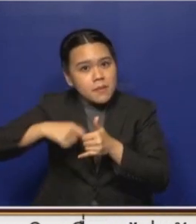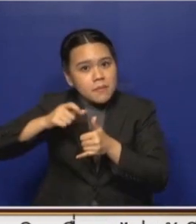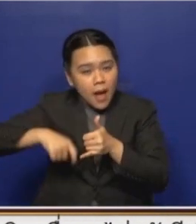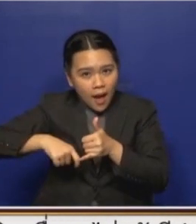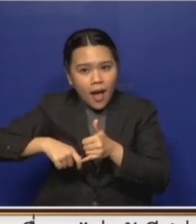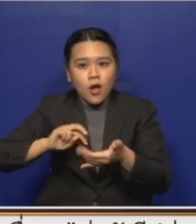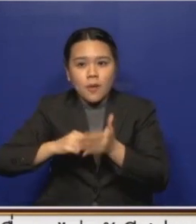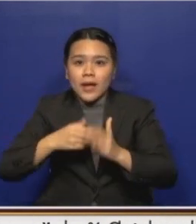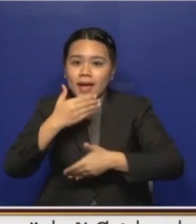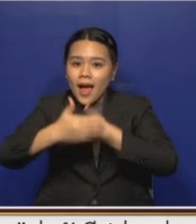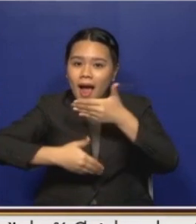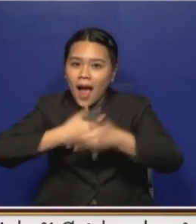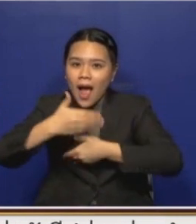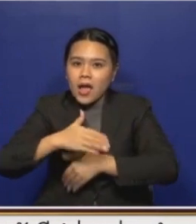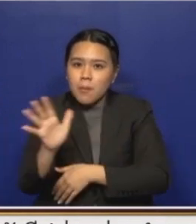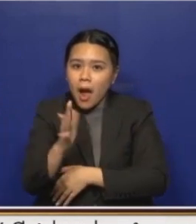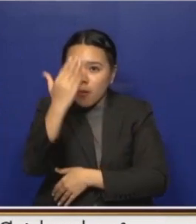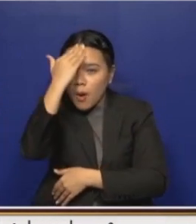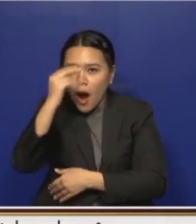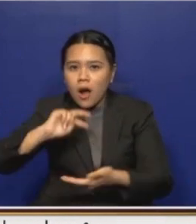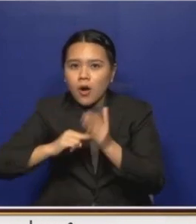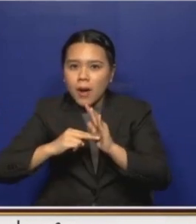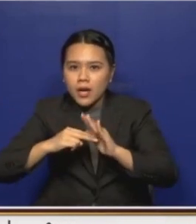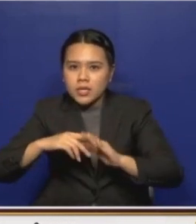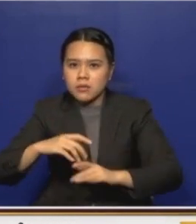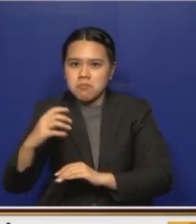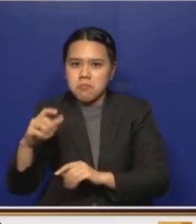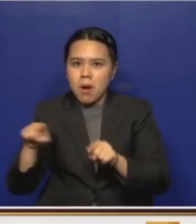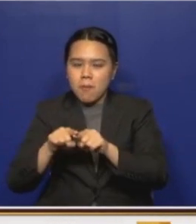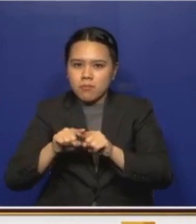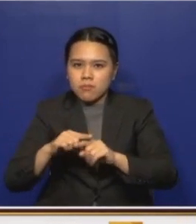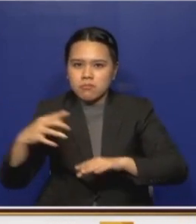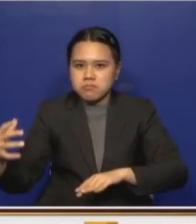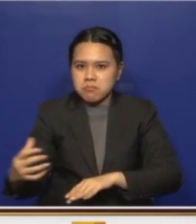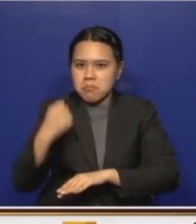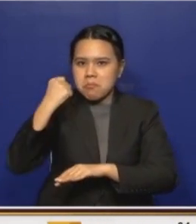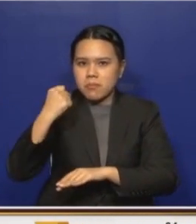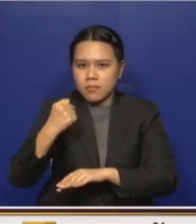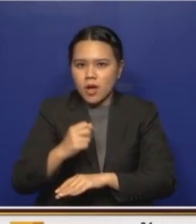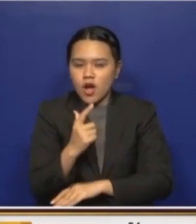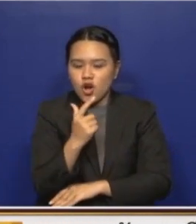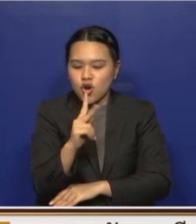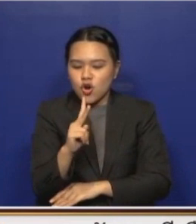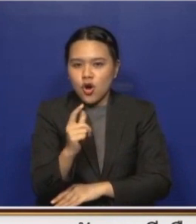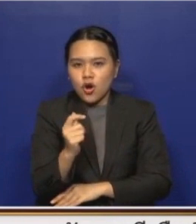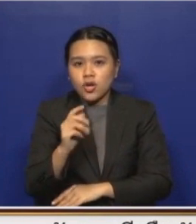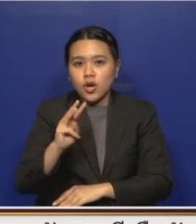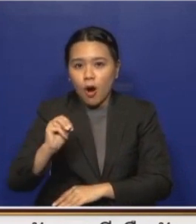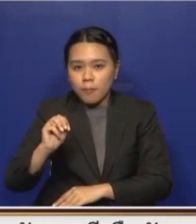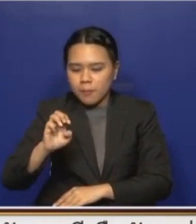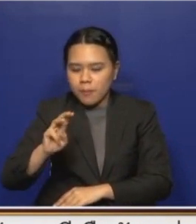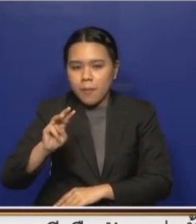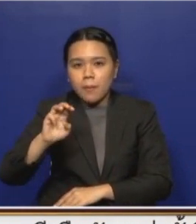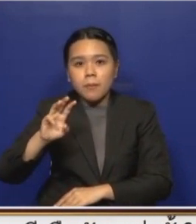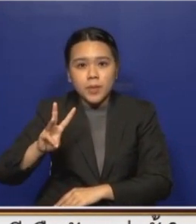กคอมมิวนิสต์ประเทศข้างล่างอีกเหมือนกันแต่คราวนี้การเปิดเสรีทางการค้ามาเกี่ยวเลยมันเกี่ยว